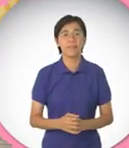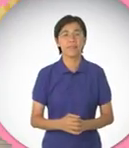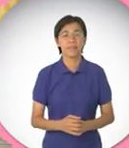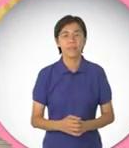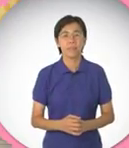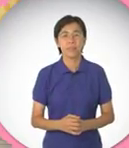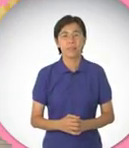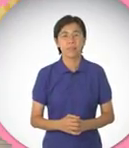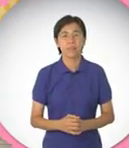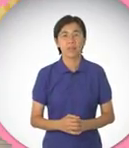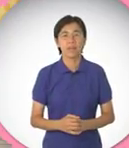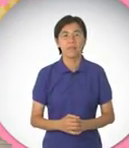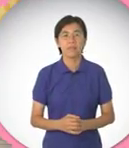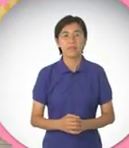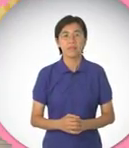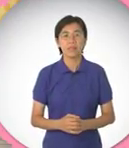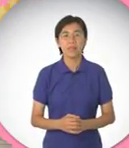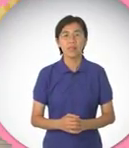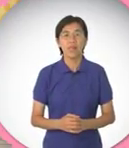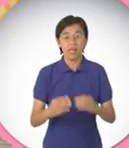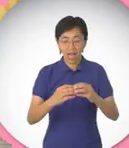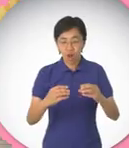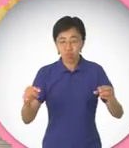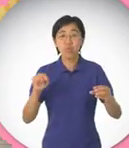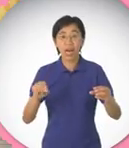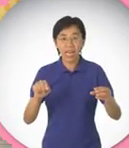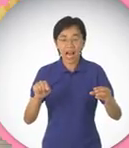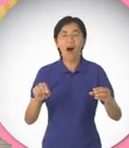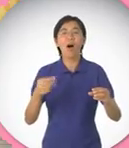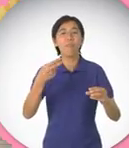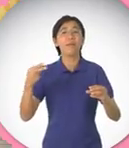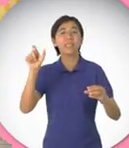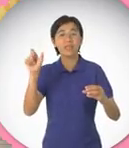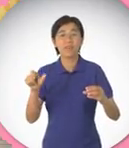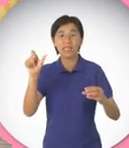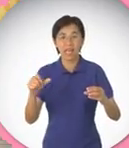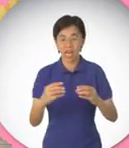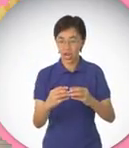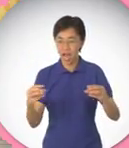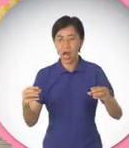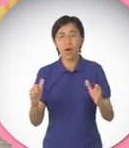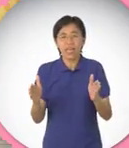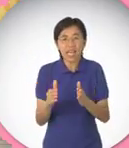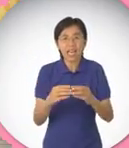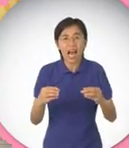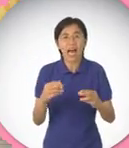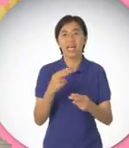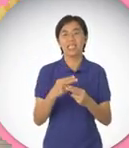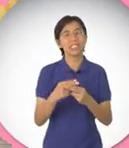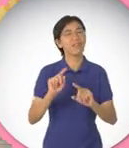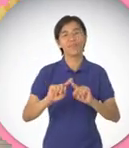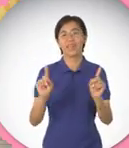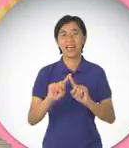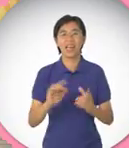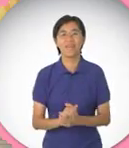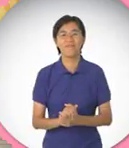าษาฝรั่งเศสเนี่ยถ้าทรงยาวๆเนี่ยเขาเรียกบาเกต bucket ใช่ซึ่งมันทรงยาวแบบนี้แต่ถ้าเกิดสั้นลงมาเขาเรียกพิสโตเล่ก็คือเหมือนปื